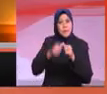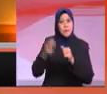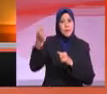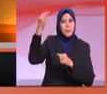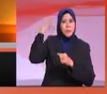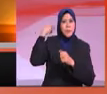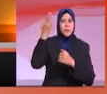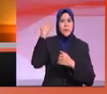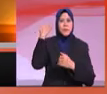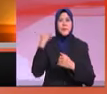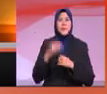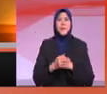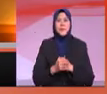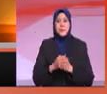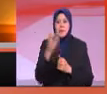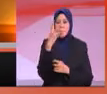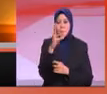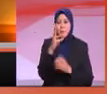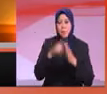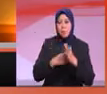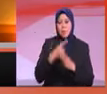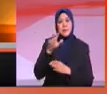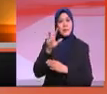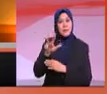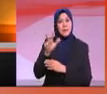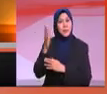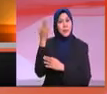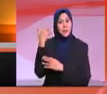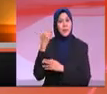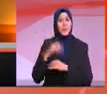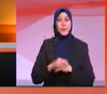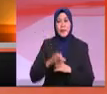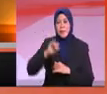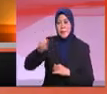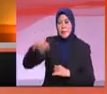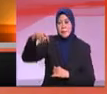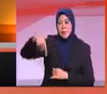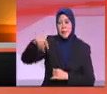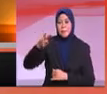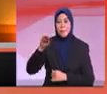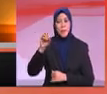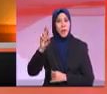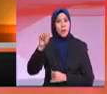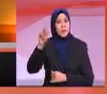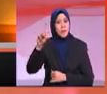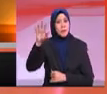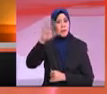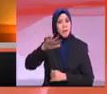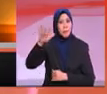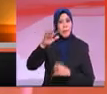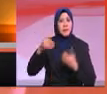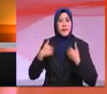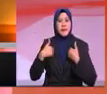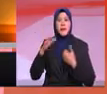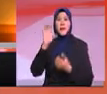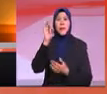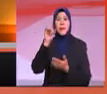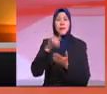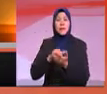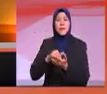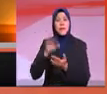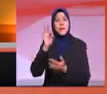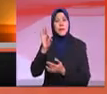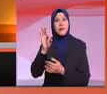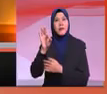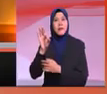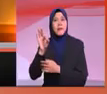lead containment 16 Mac seperti diramalkan oleh JP Morgan bahawa kita akan ada